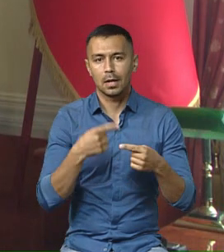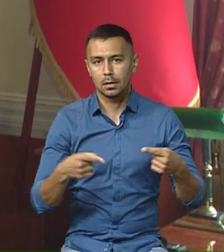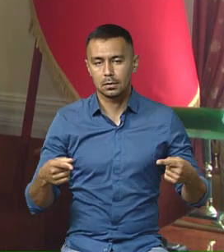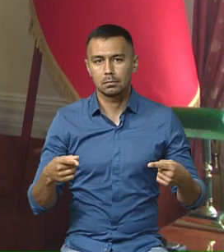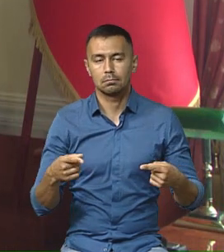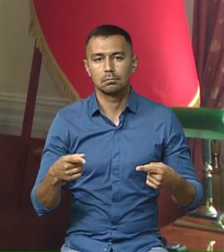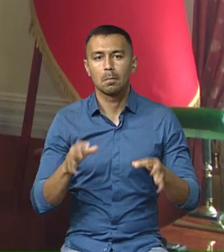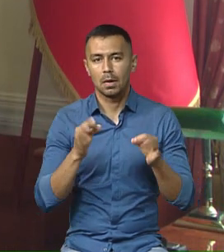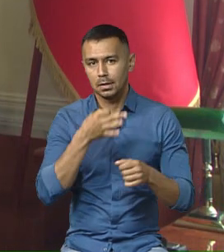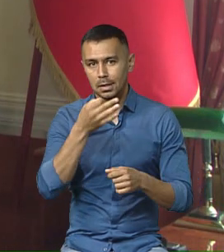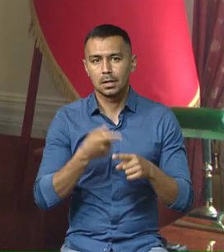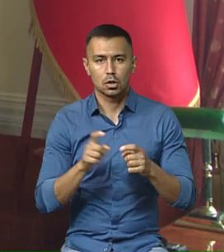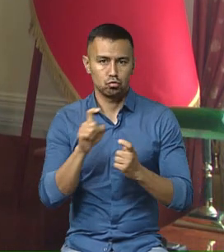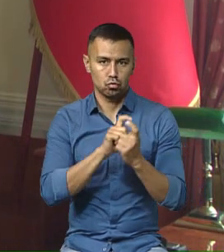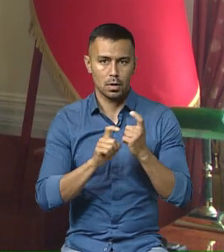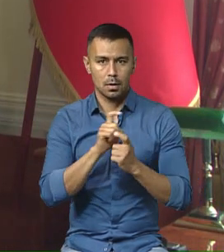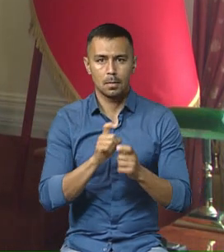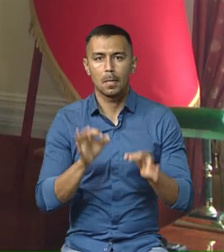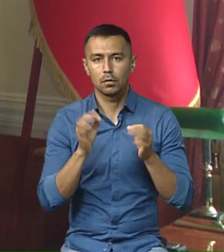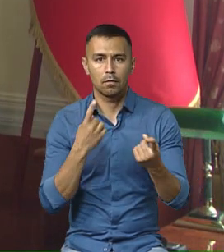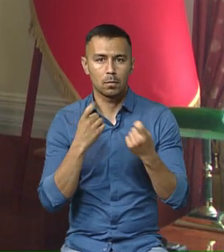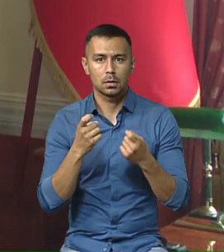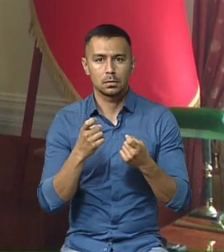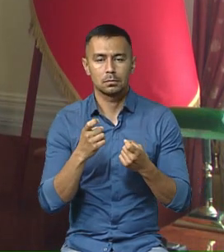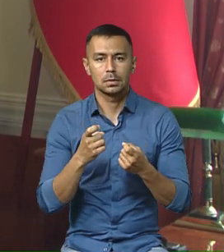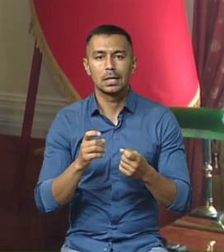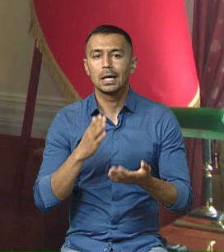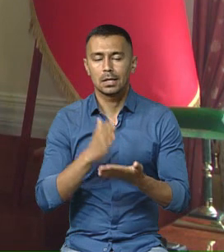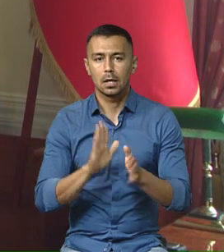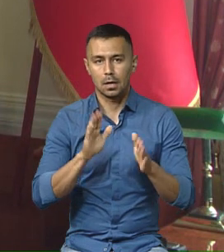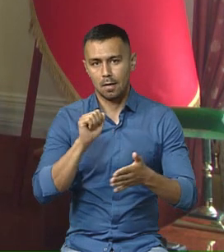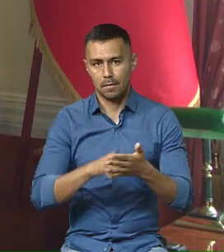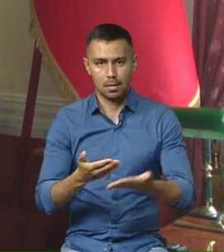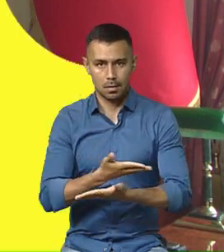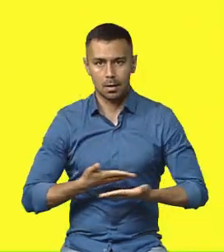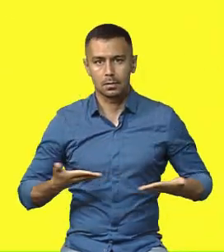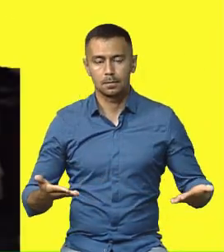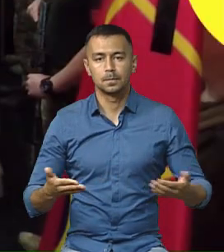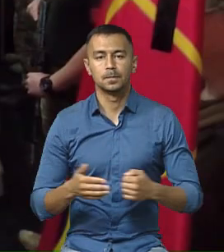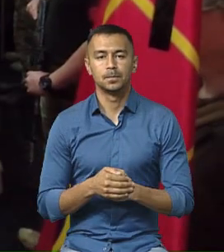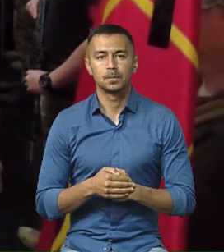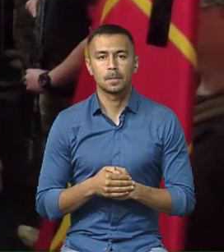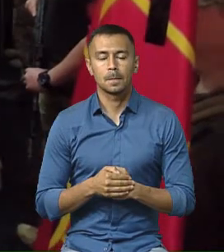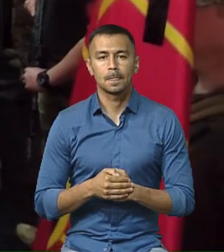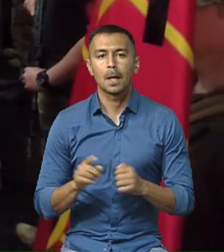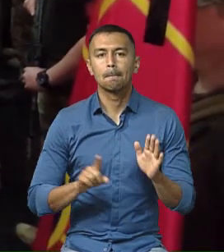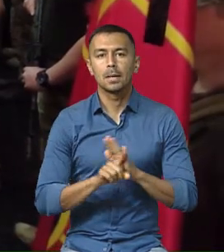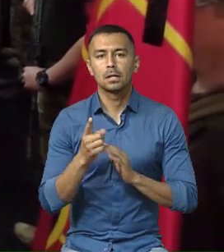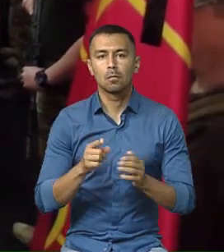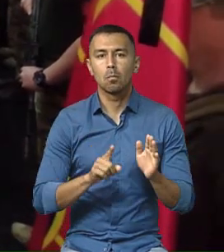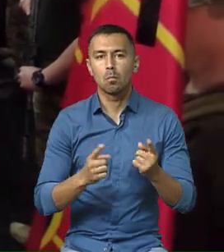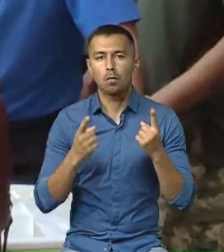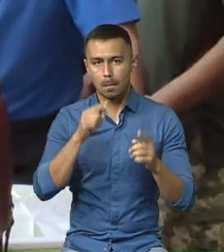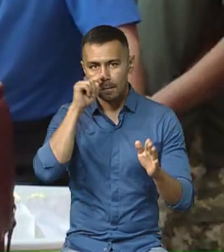правильно сказали, це чутки. Правдива інформація виходить тільки від нас. З перших днів